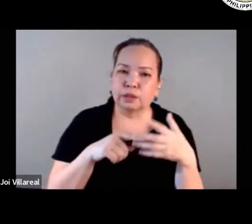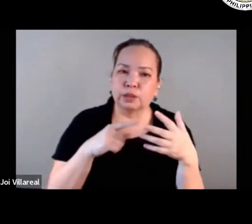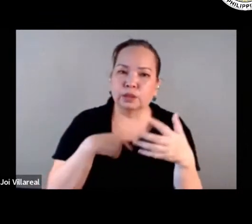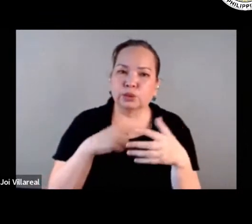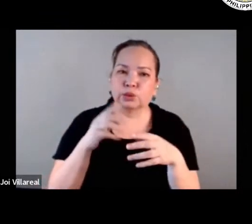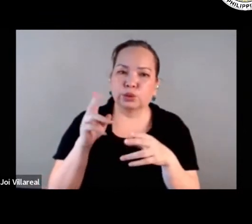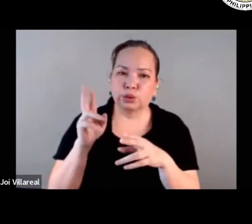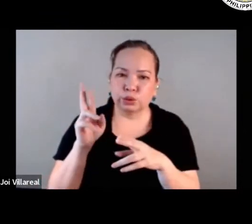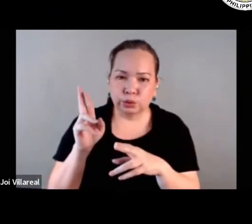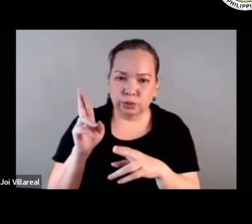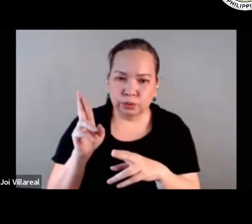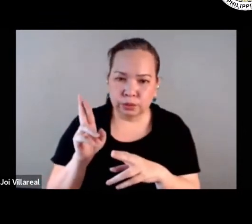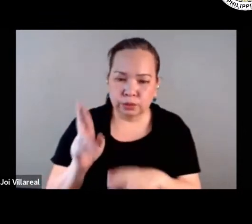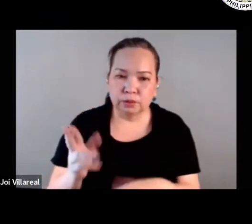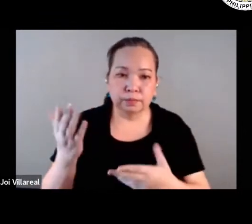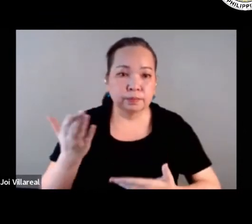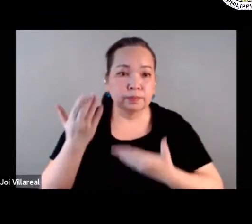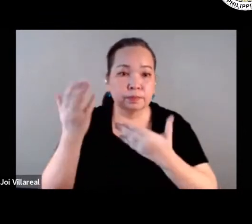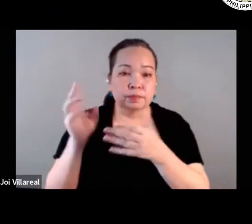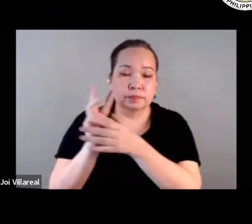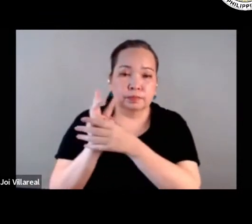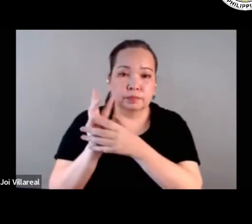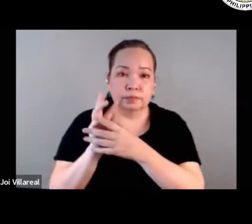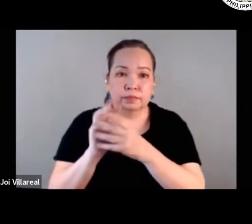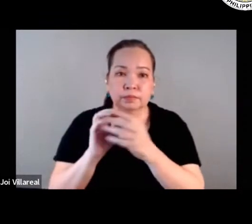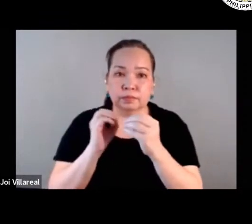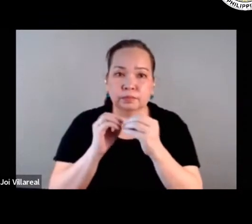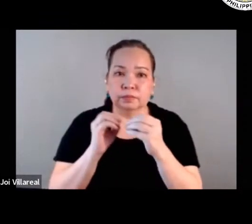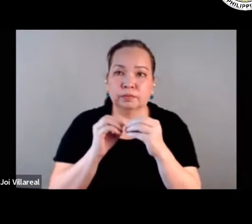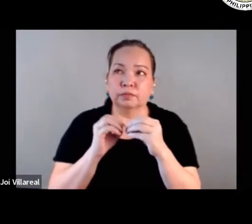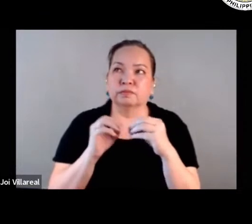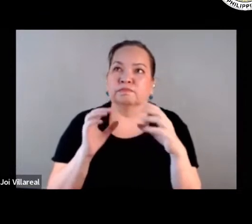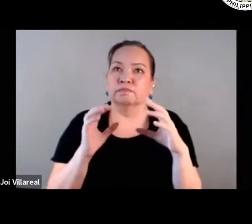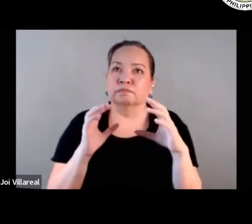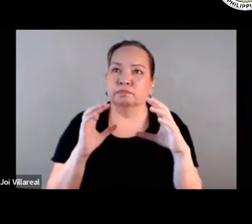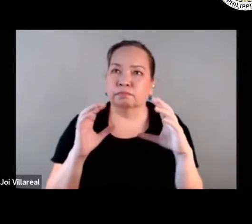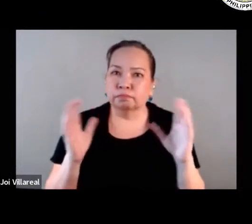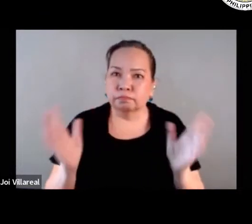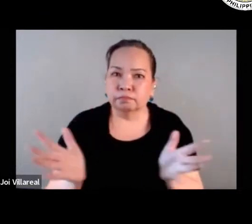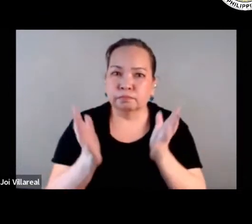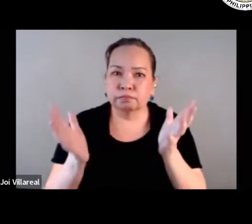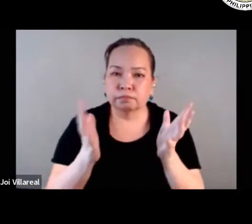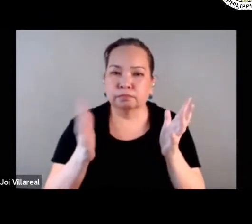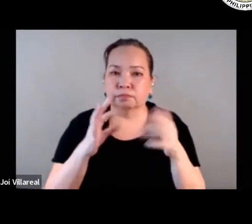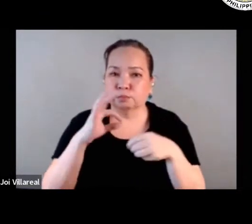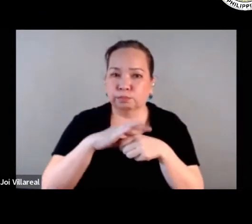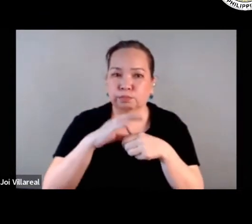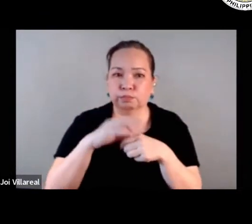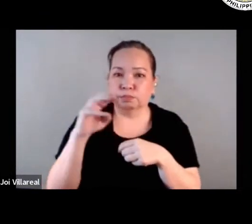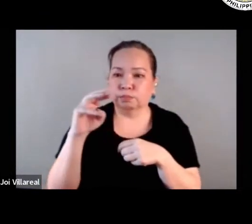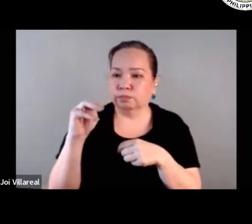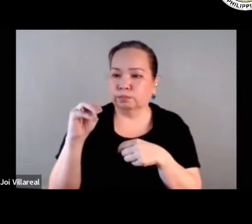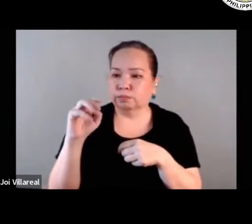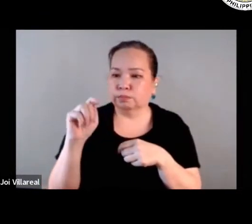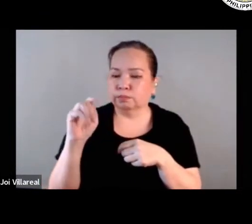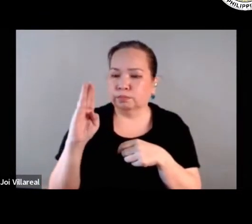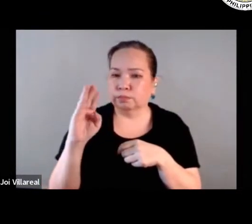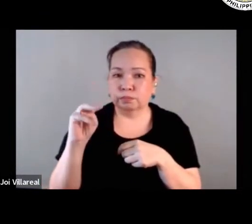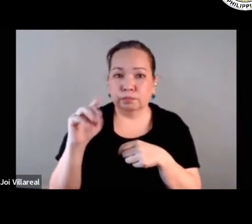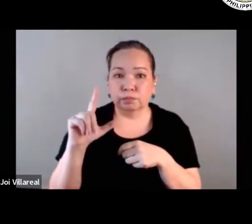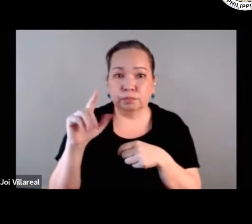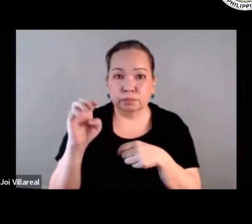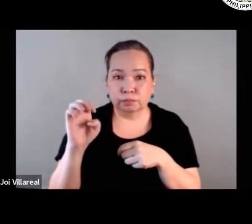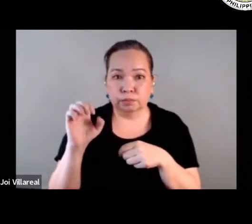Magalang na inirekomenda ng KWF ay paigtingin ang ebaluasyon sa implementasyon ng programang MTB-MLE upang makita mga bagay na